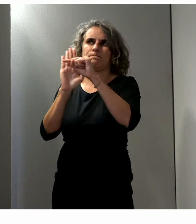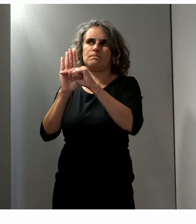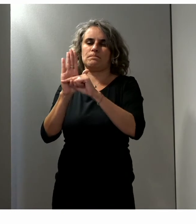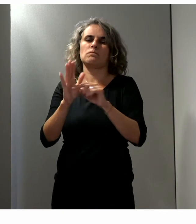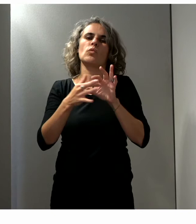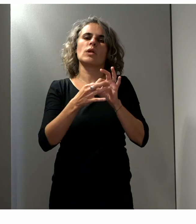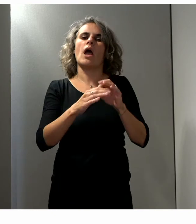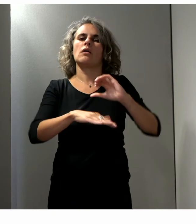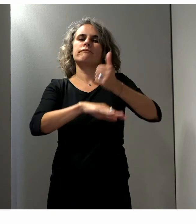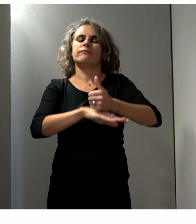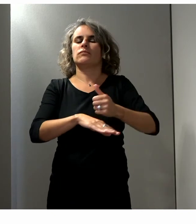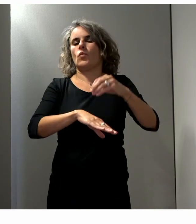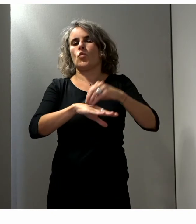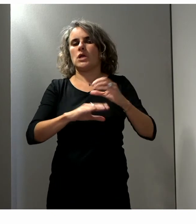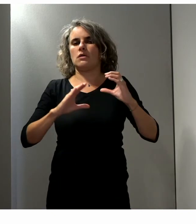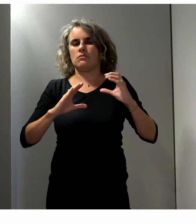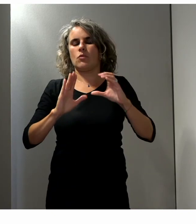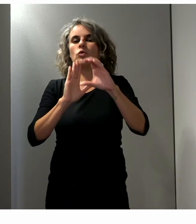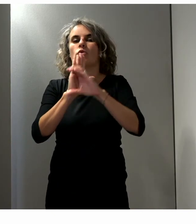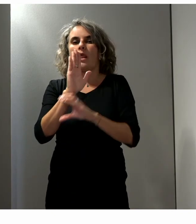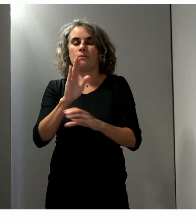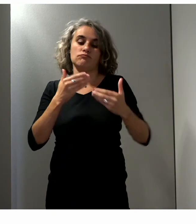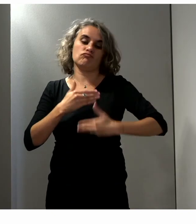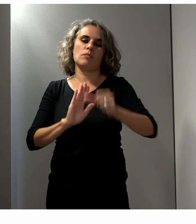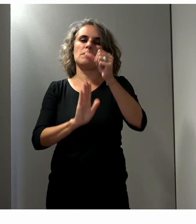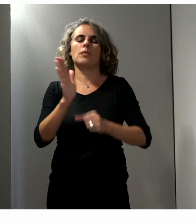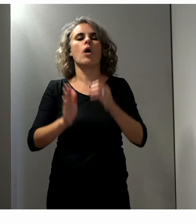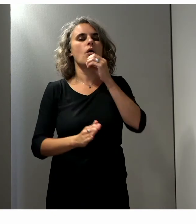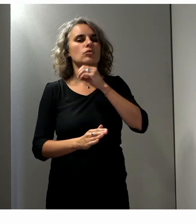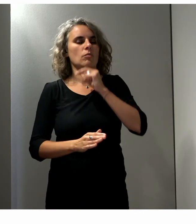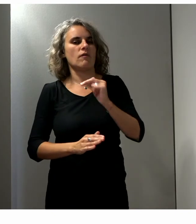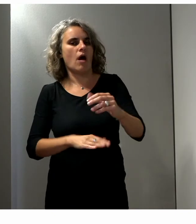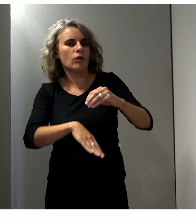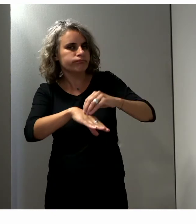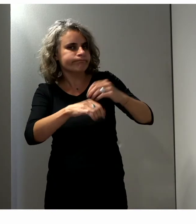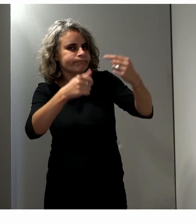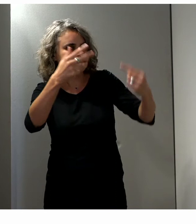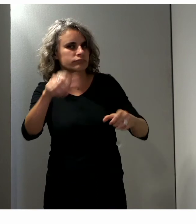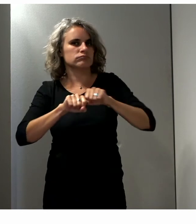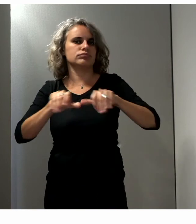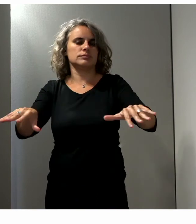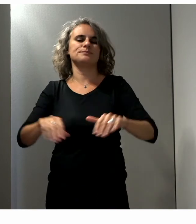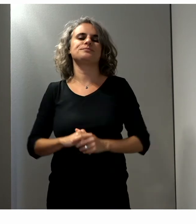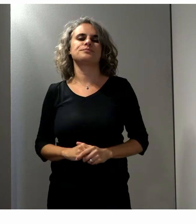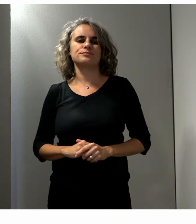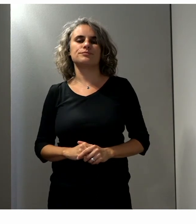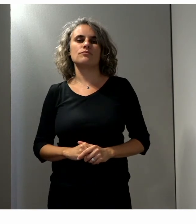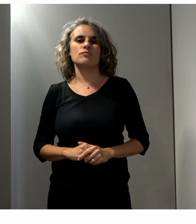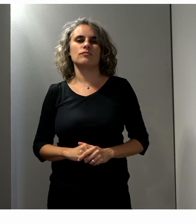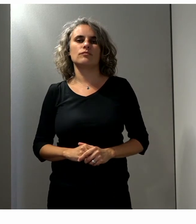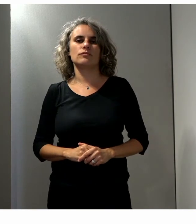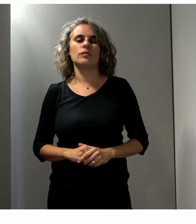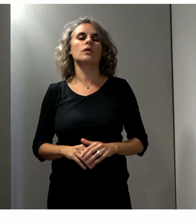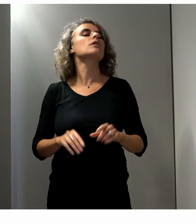Conseil constitutionnel et on publiera vraisemblablement dans le courant du mois d'octobre une autre recommandation pour l'élection présidentielle. Il y a une